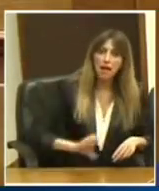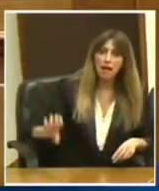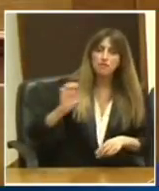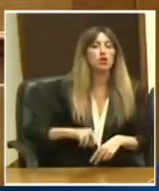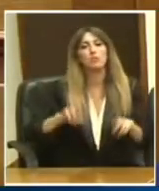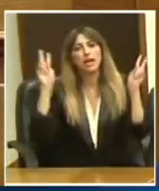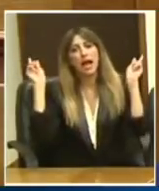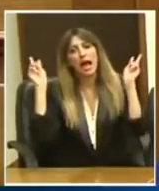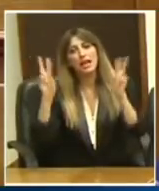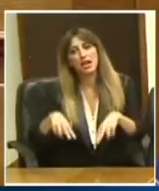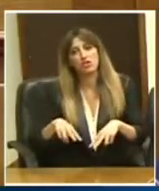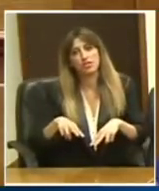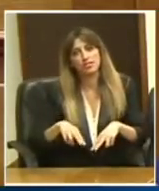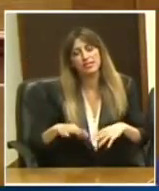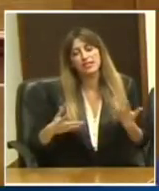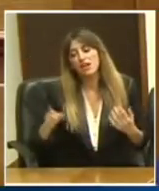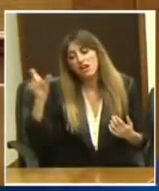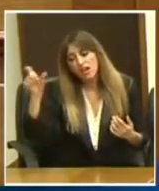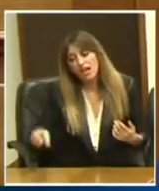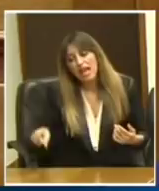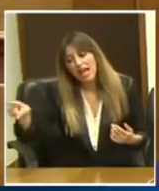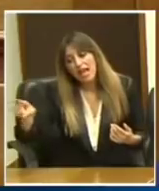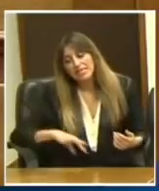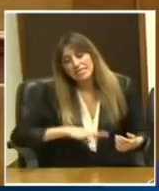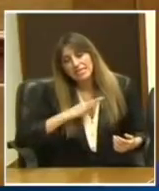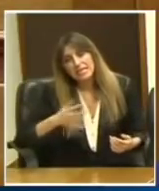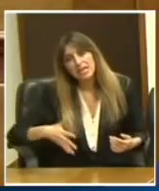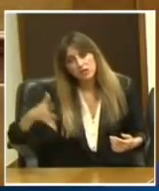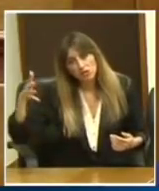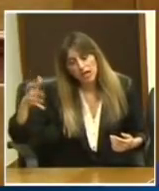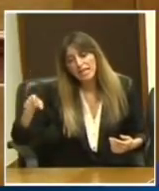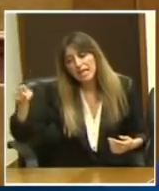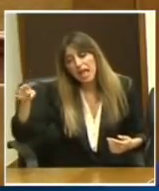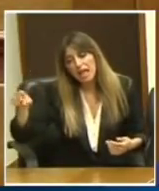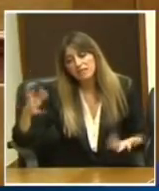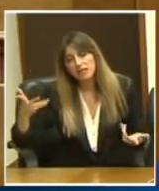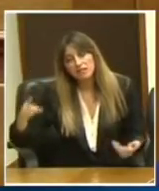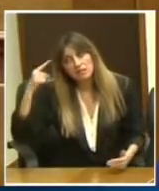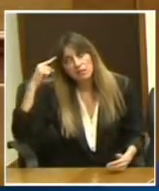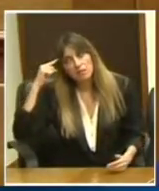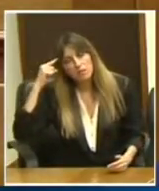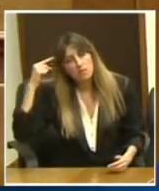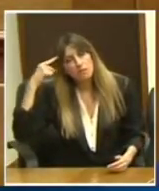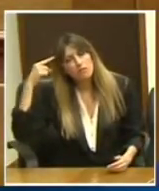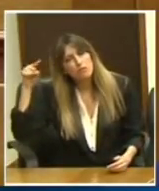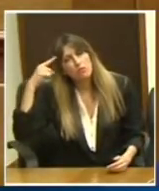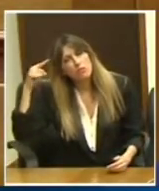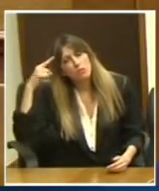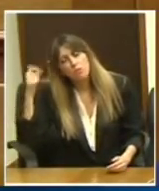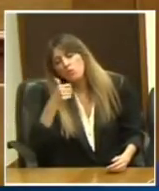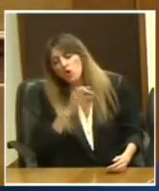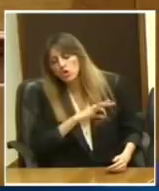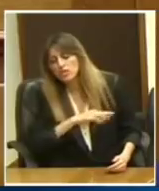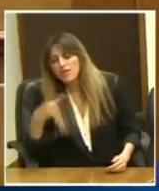είσαστε, κύριε Μητσοτάκη, ένας πολιτικός οπορτουνιστής. Και ότι συμπεριφέρεστε όχι με βάση